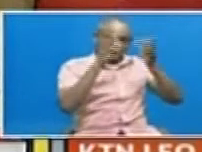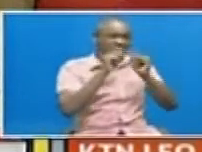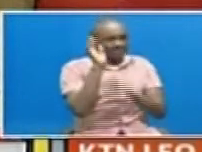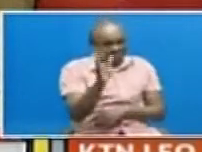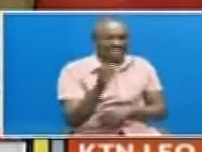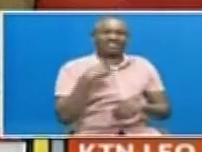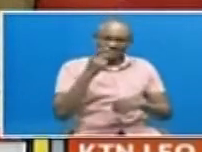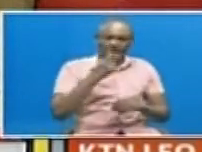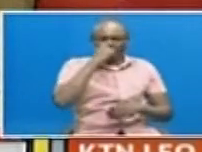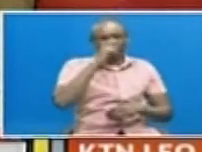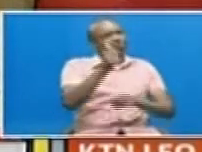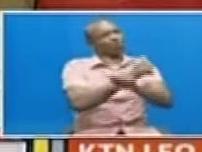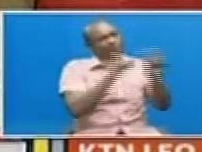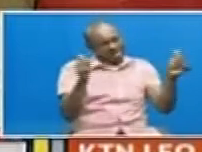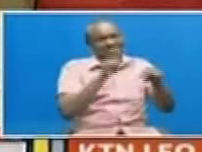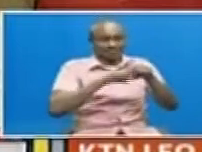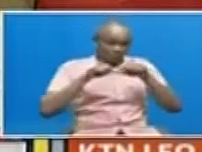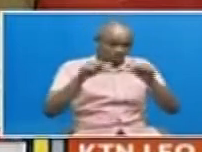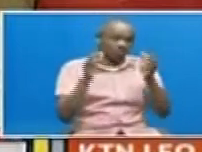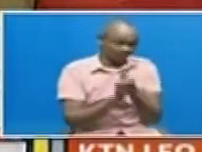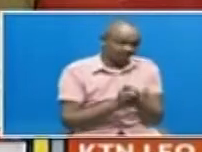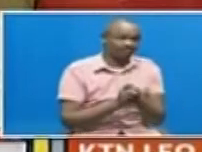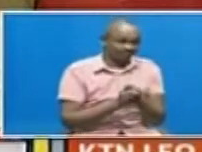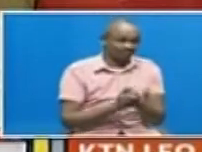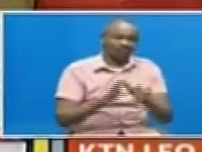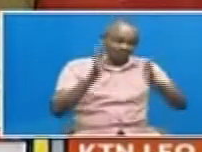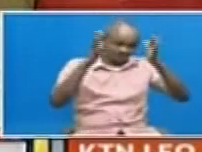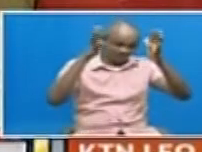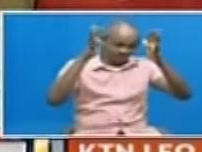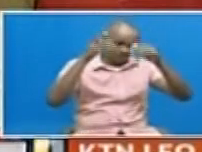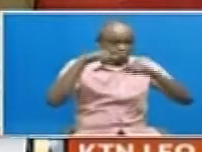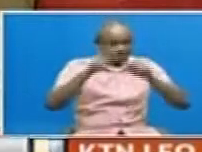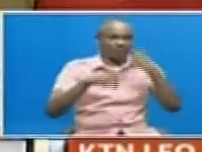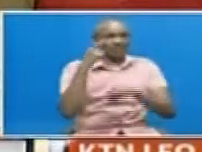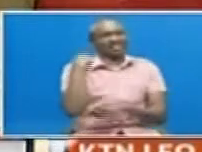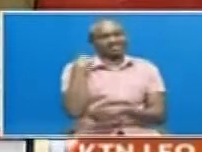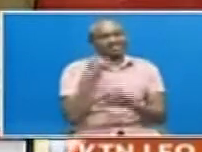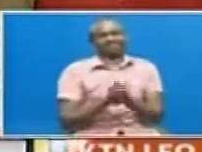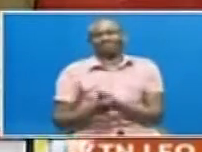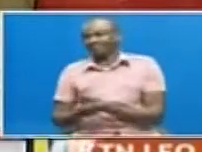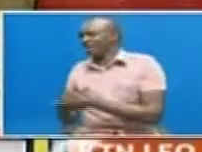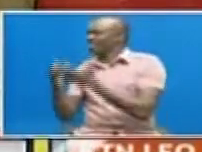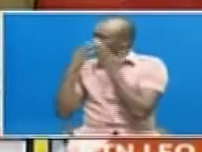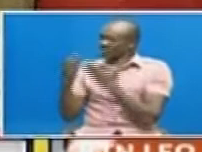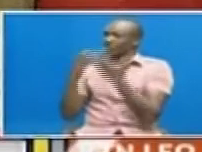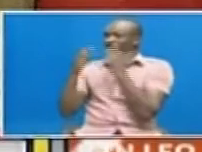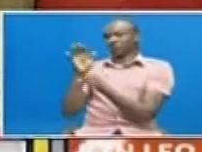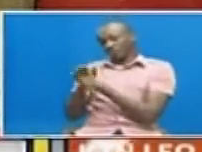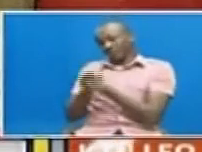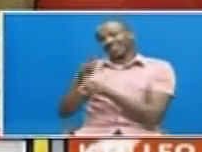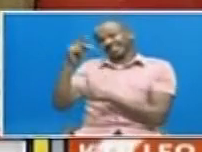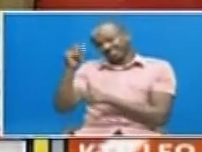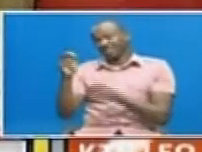kila laheri kufanya vyema katika mataji haya matatu, na pia ni hongera kwa kufanya vyema hapo jana. Nashukuru, nashukuru mashabiki na pia